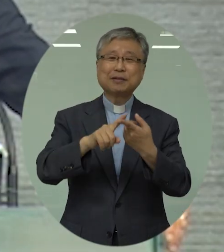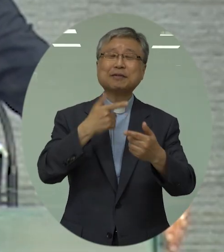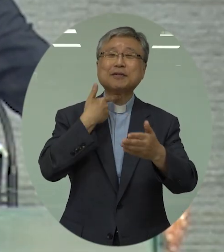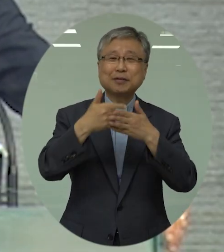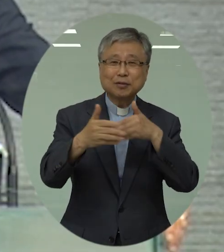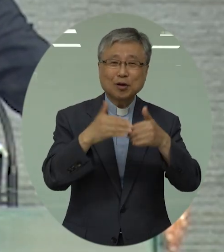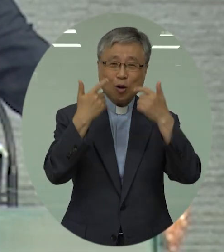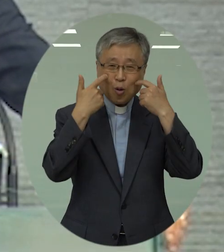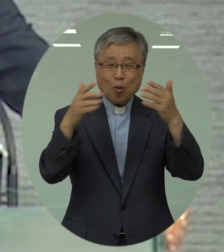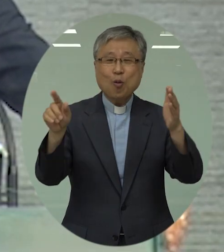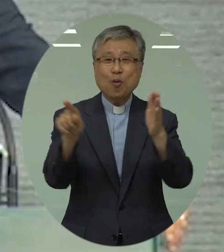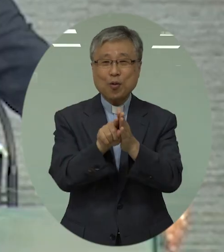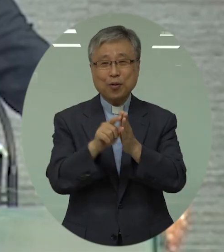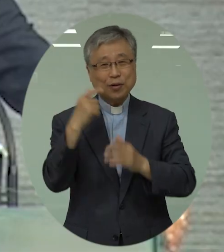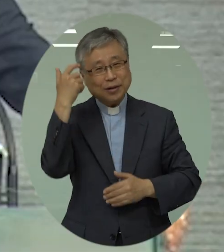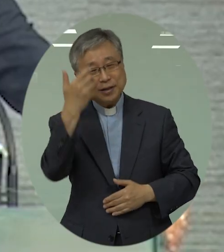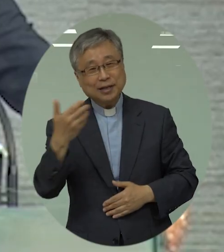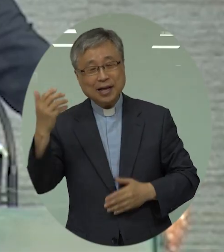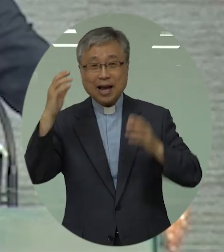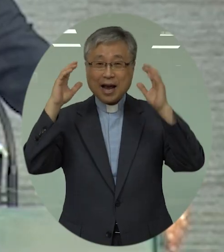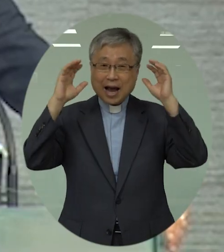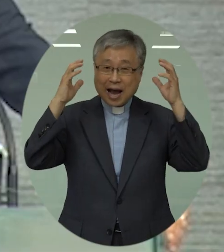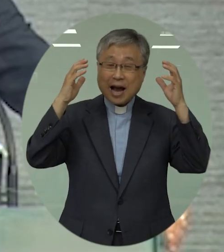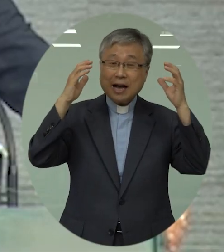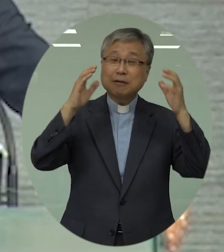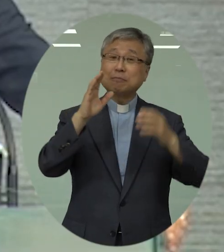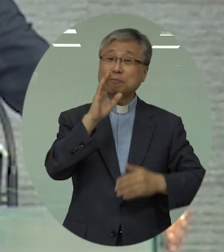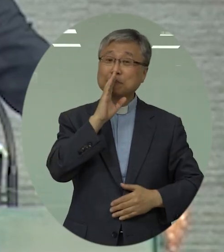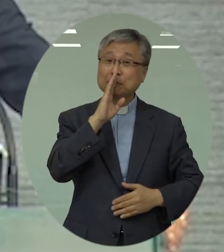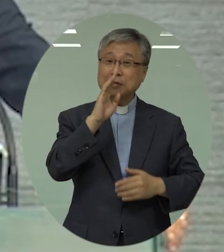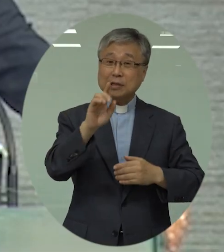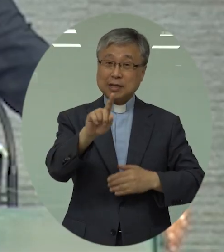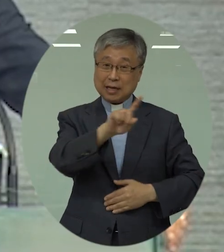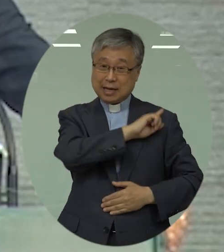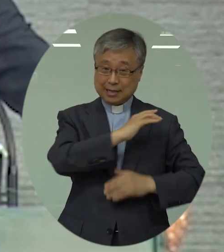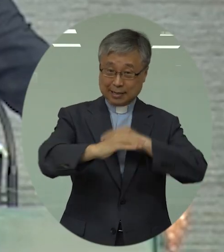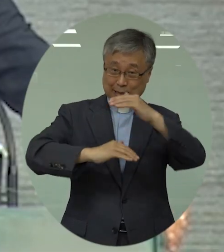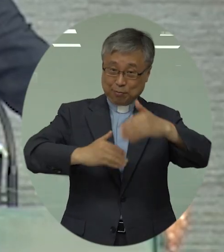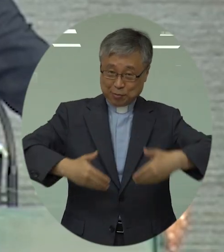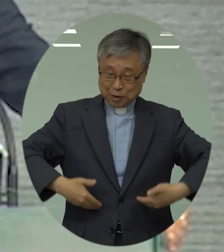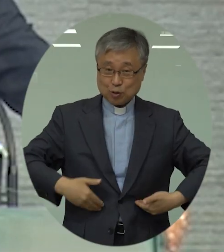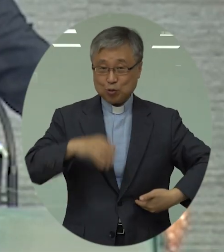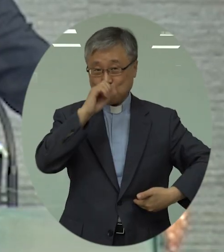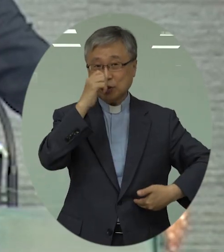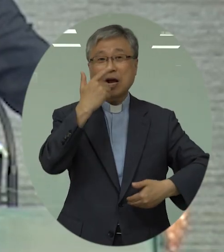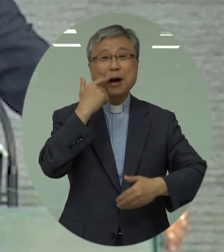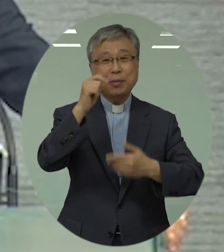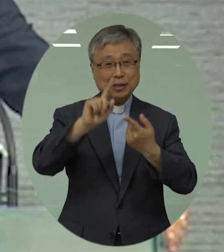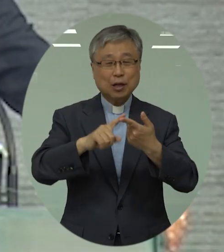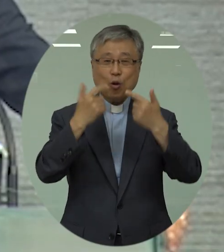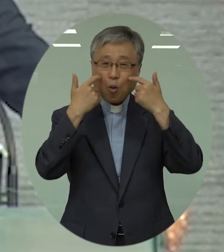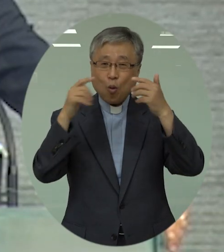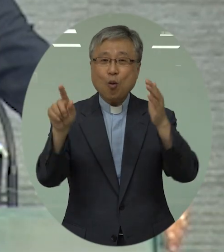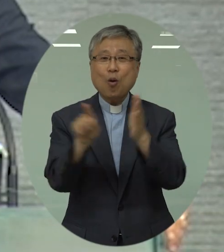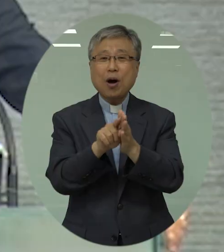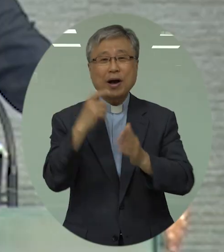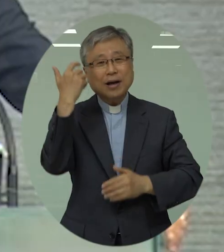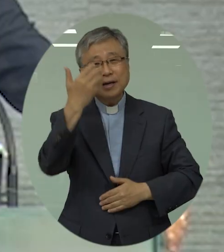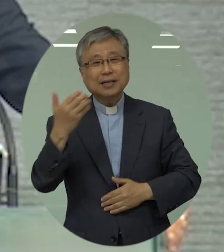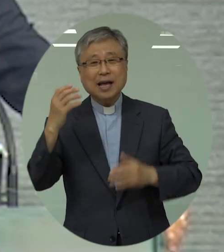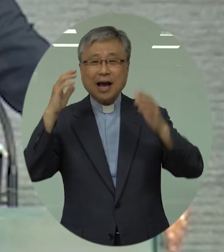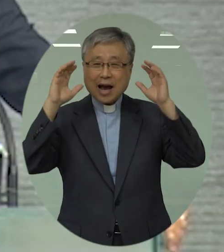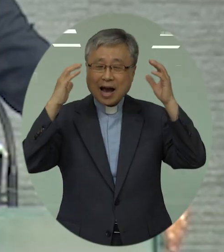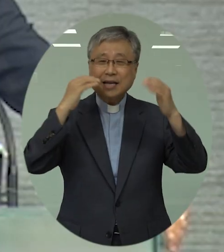경험과 확신, 이게 영적 아이의 단계에 제일 필요한 거예요. 좋으신 아버지에 대한 확신. 이 영적